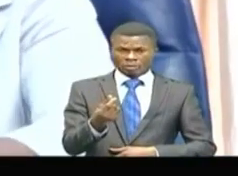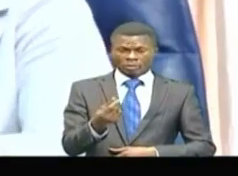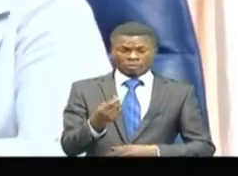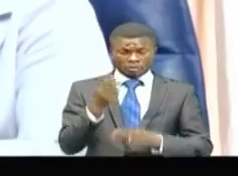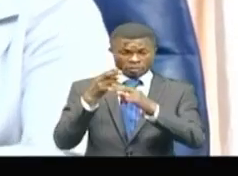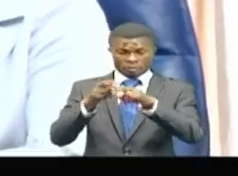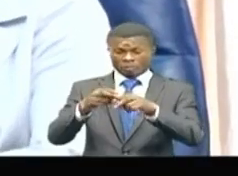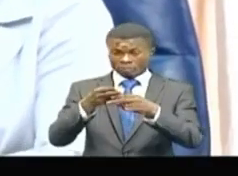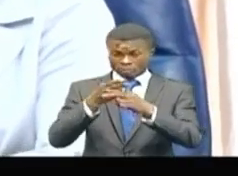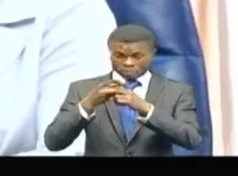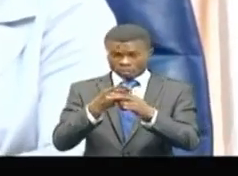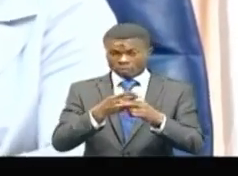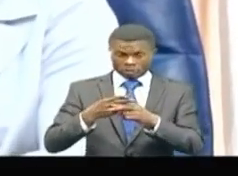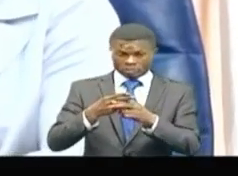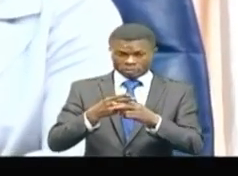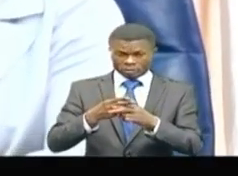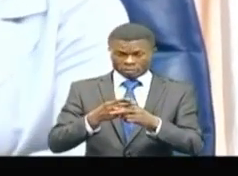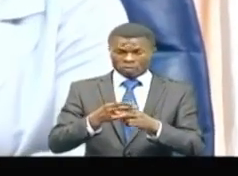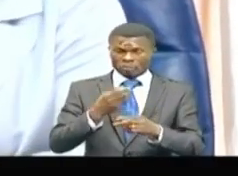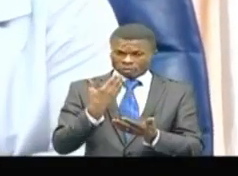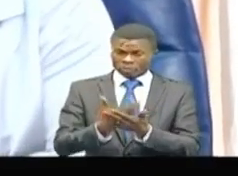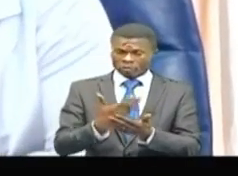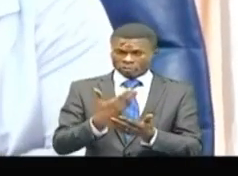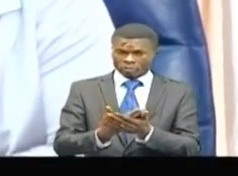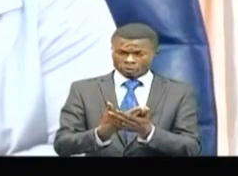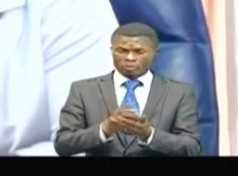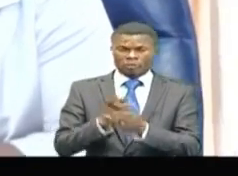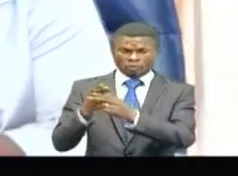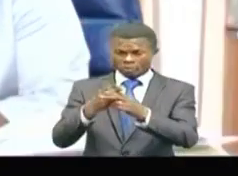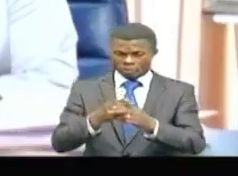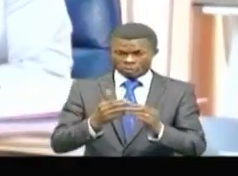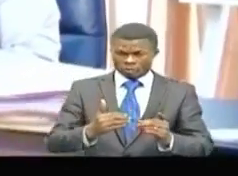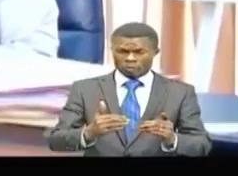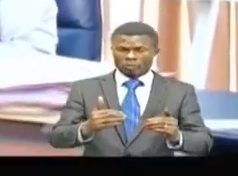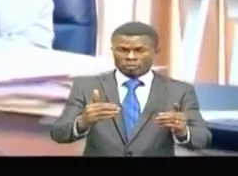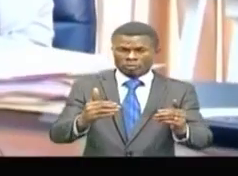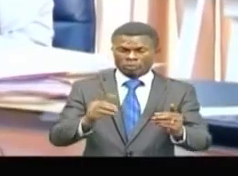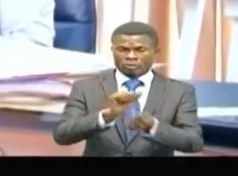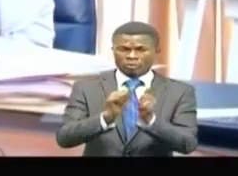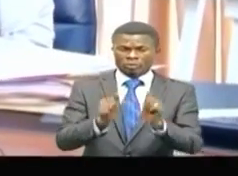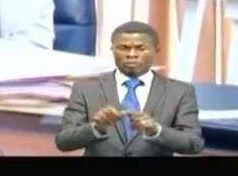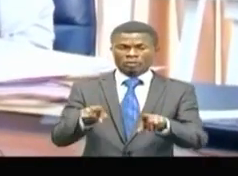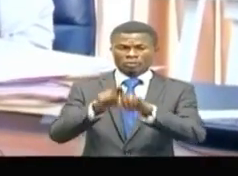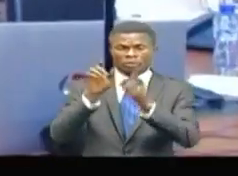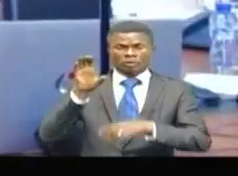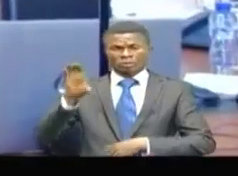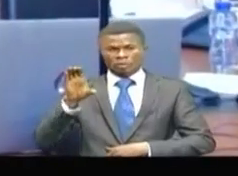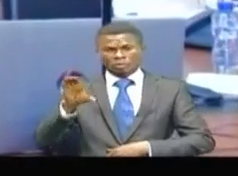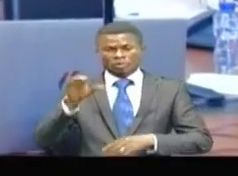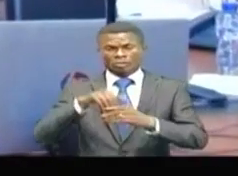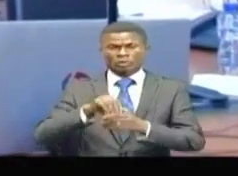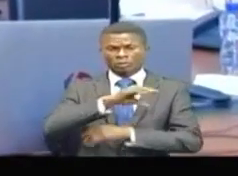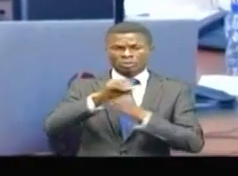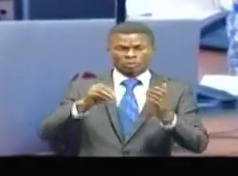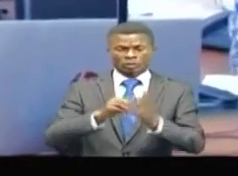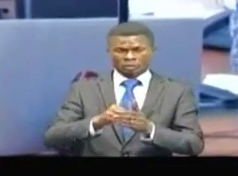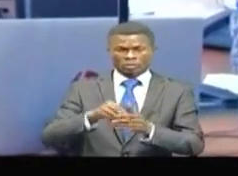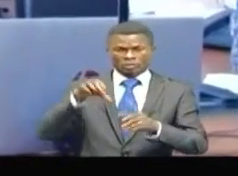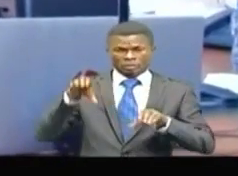vigilance accrue et le suivi rapproché par rapport aux facteurs de liquidité bancaire au niveau de la Banque centrale du